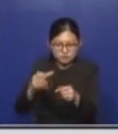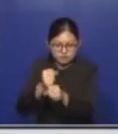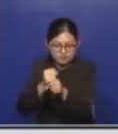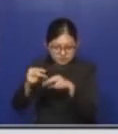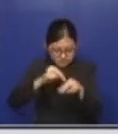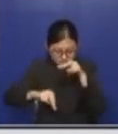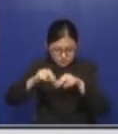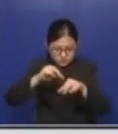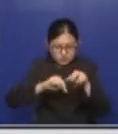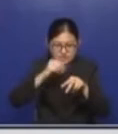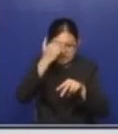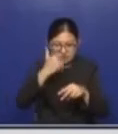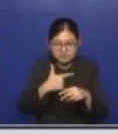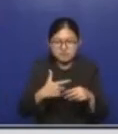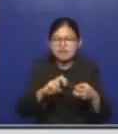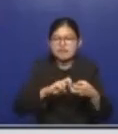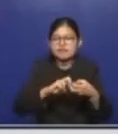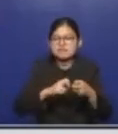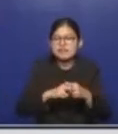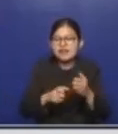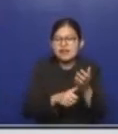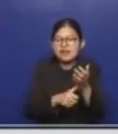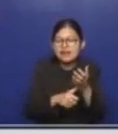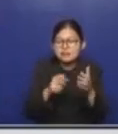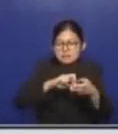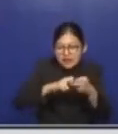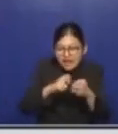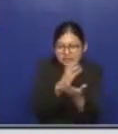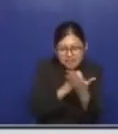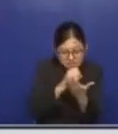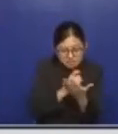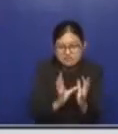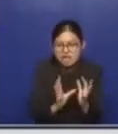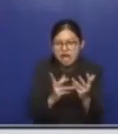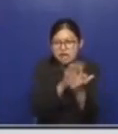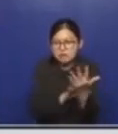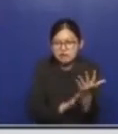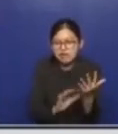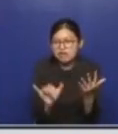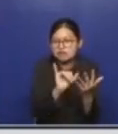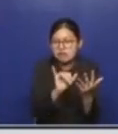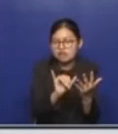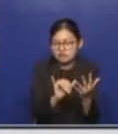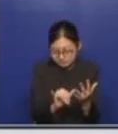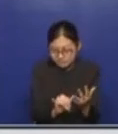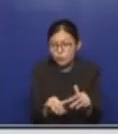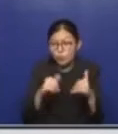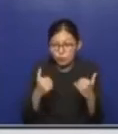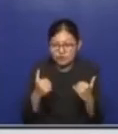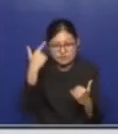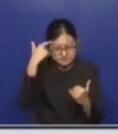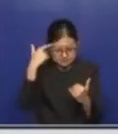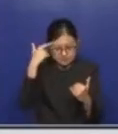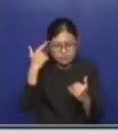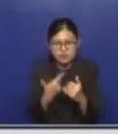ไมเรื่องยาเสพติดยังไม่หายจากประเทศไทยเสียทีถึงเวลาแล้วครับท่านประธานครับถึ